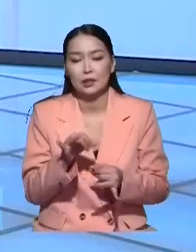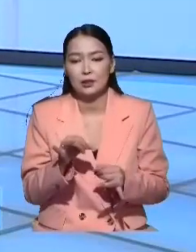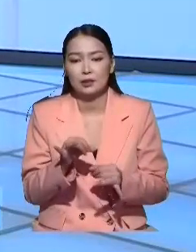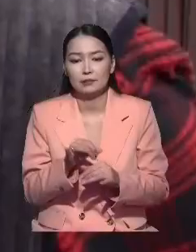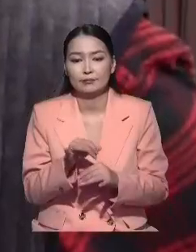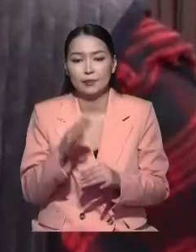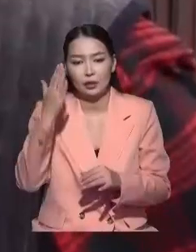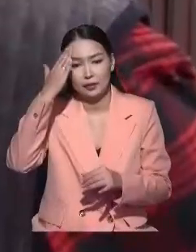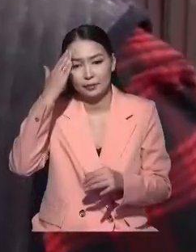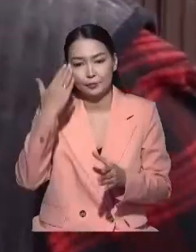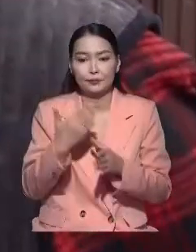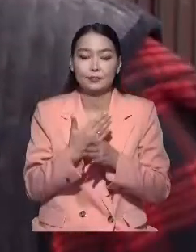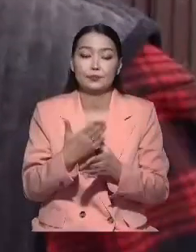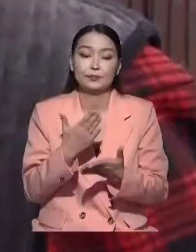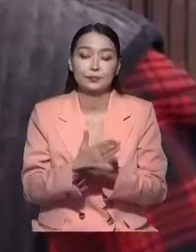Жузбаевой.